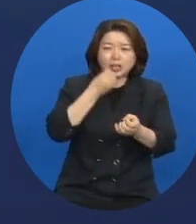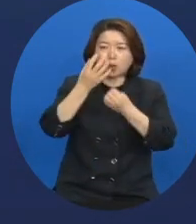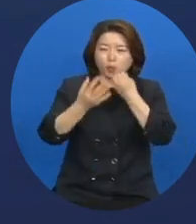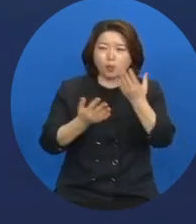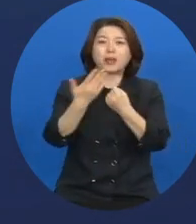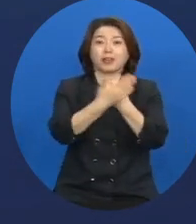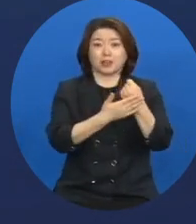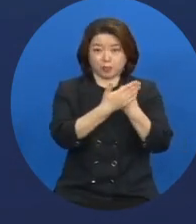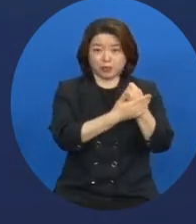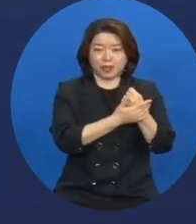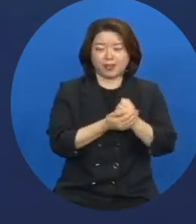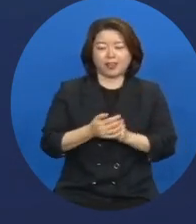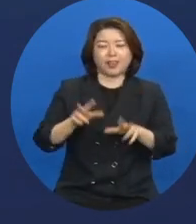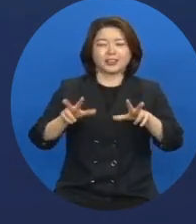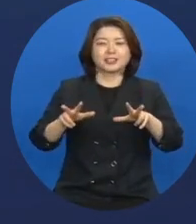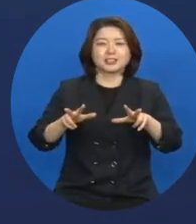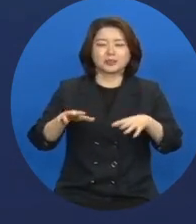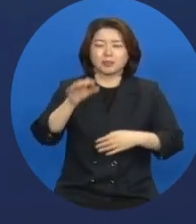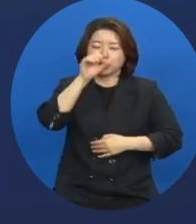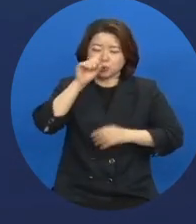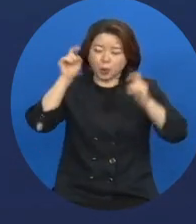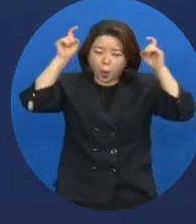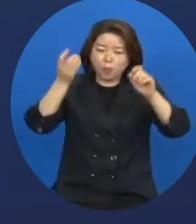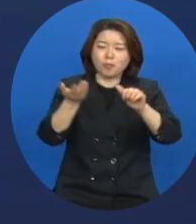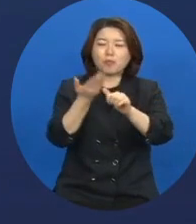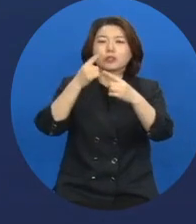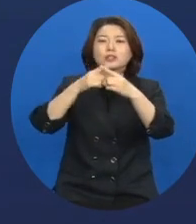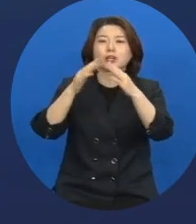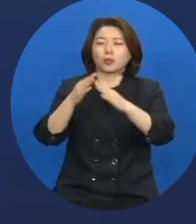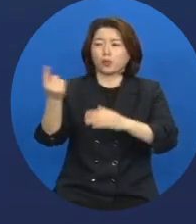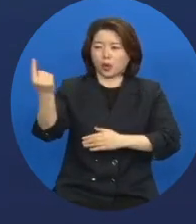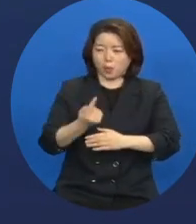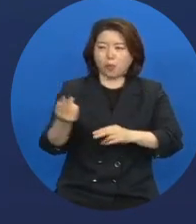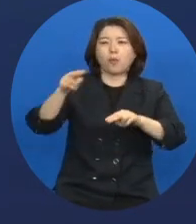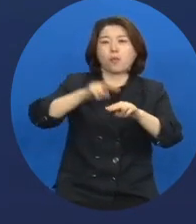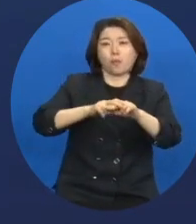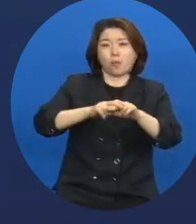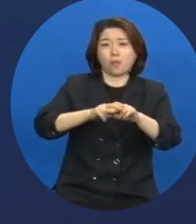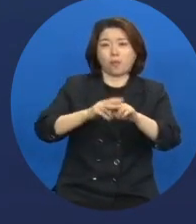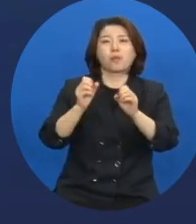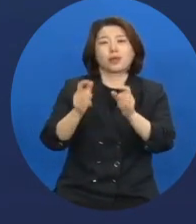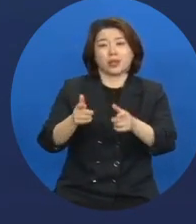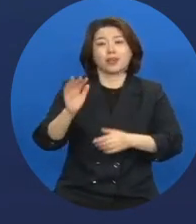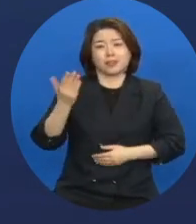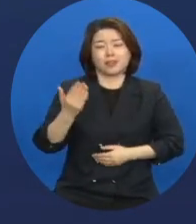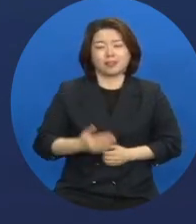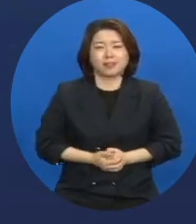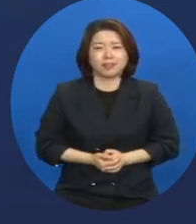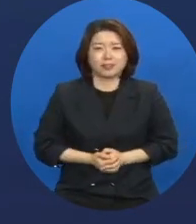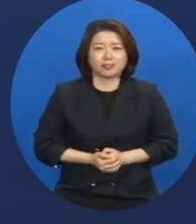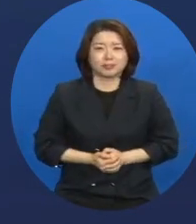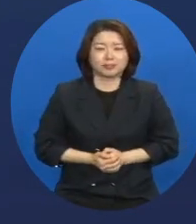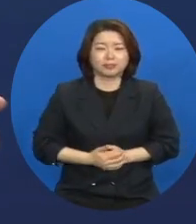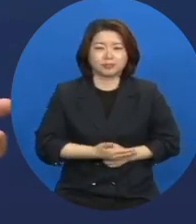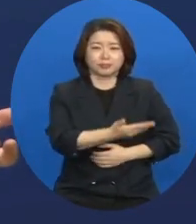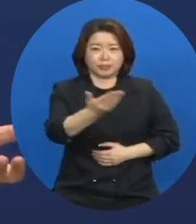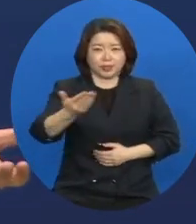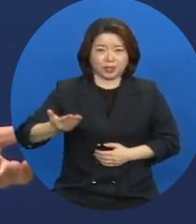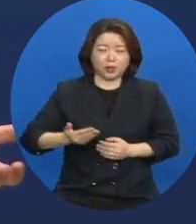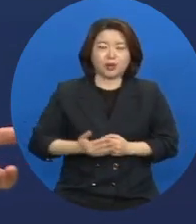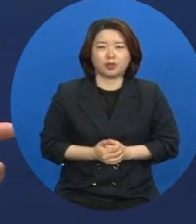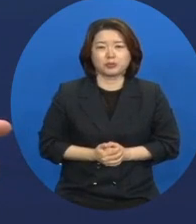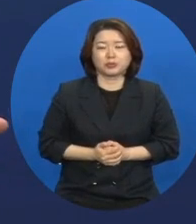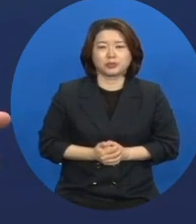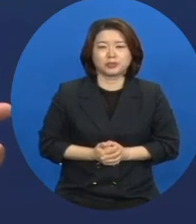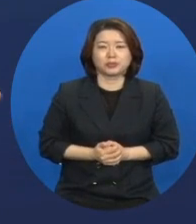때문에 제가 선한목자교회를 오게 된 계기가 되기도 했었습니다. 여러분,